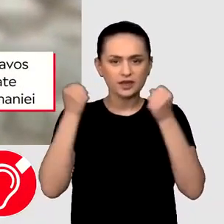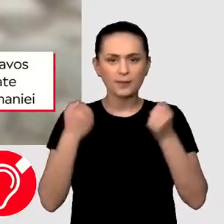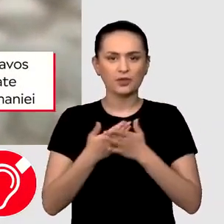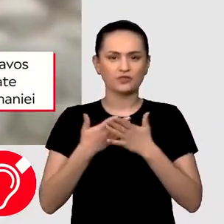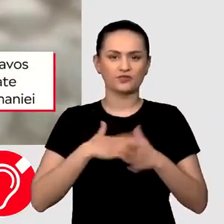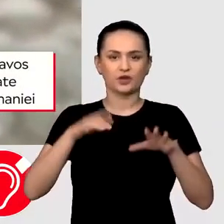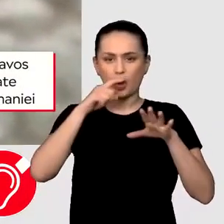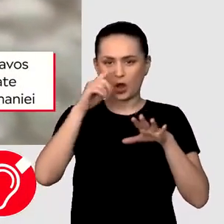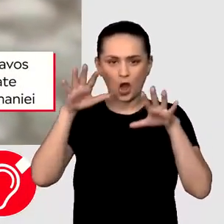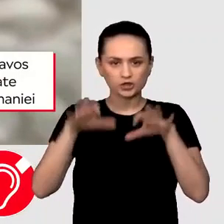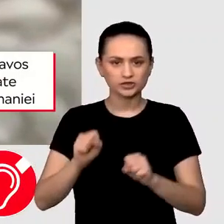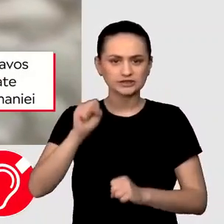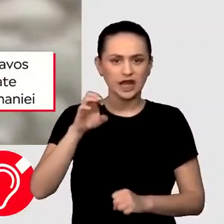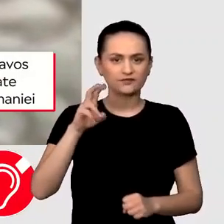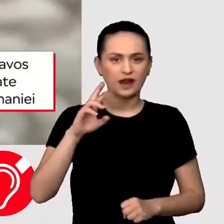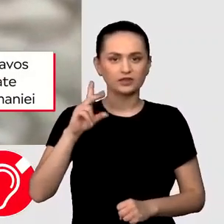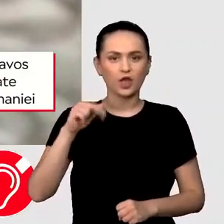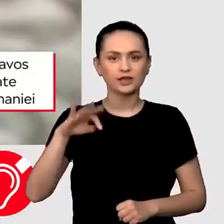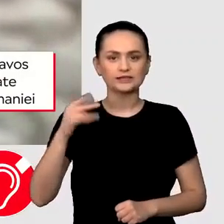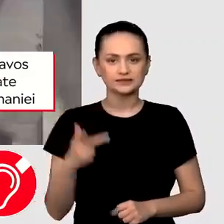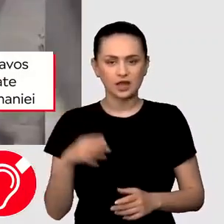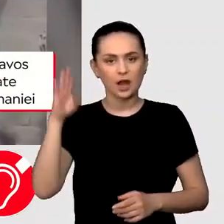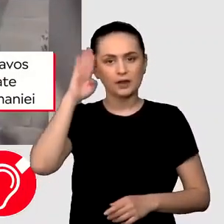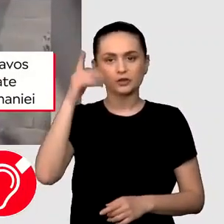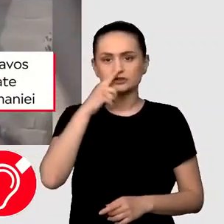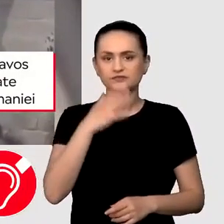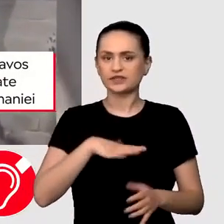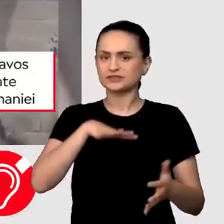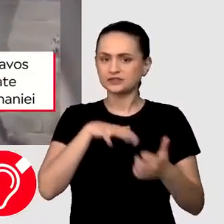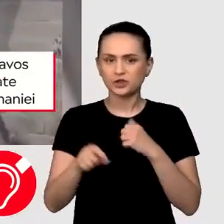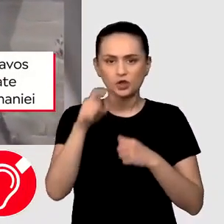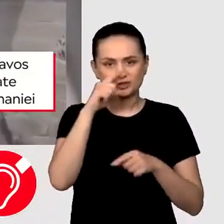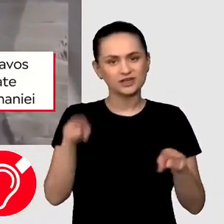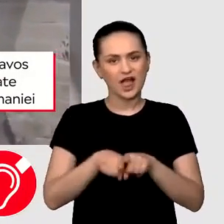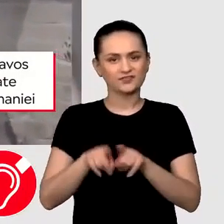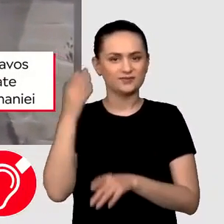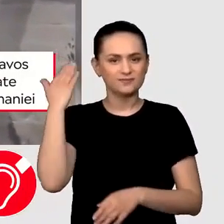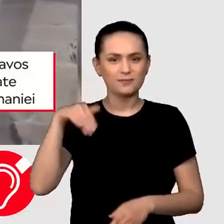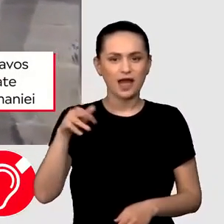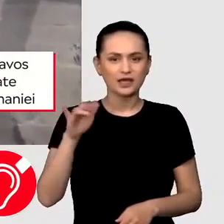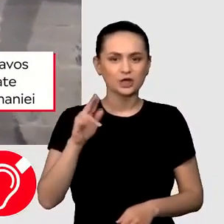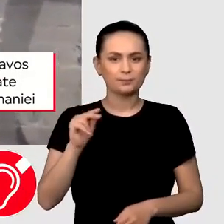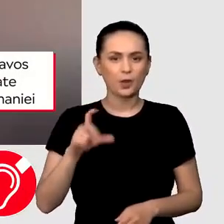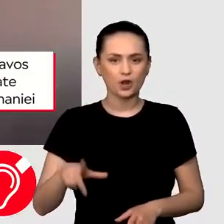cucerirea orașului Severodonețc. Armata rusă vrea să distrug orașul la fel ca pe Mariupol.